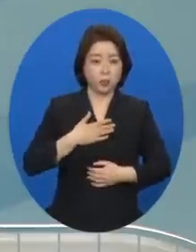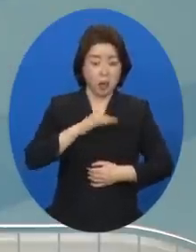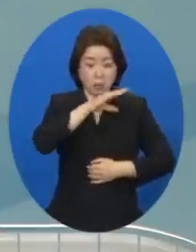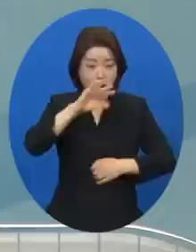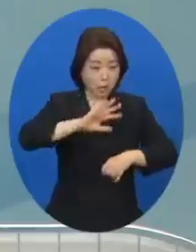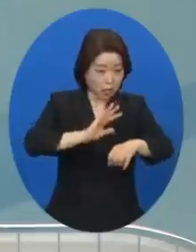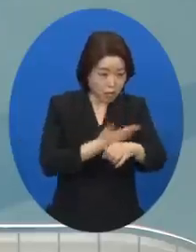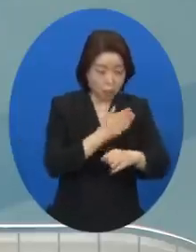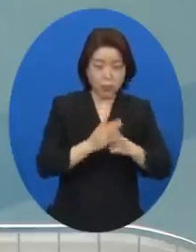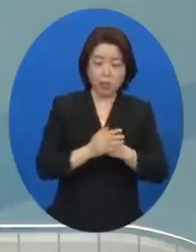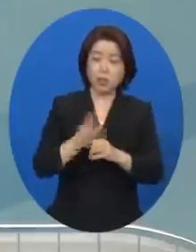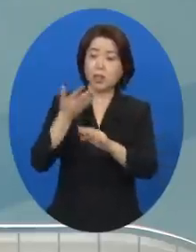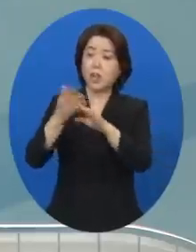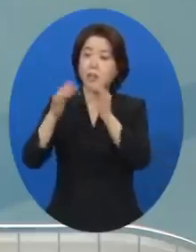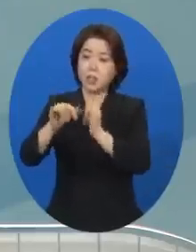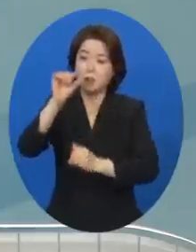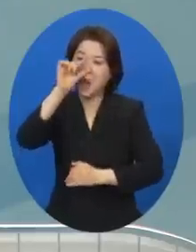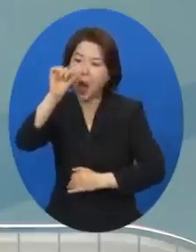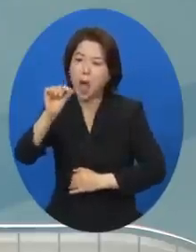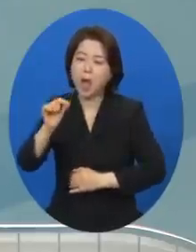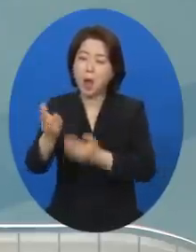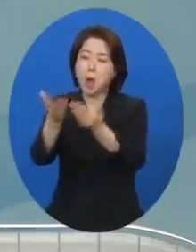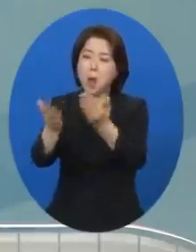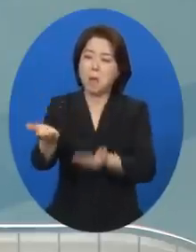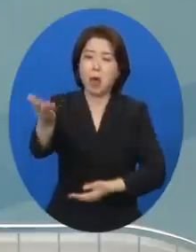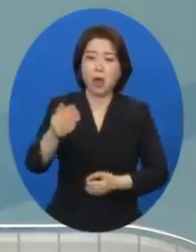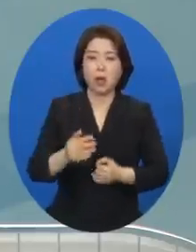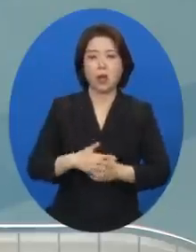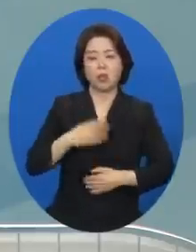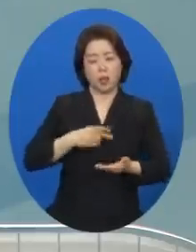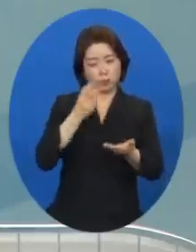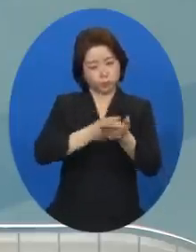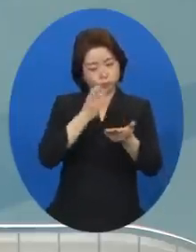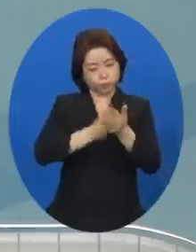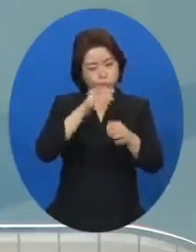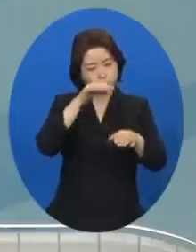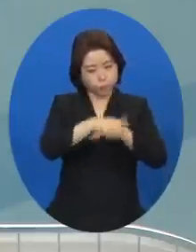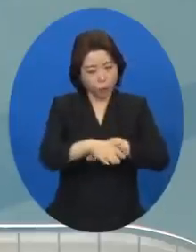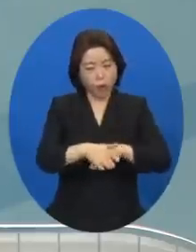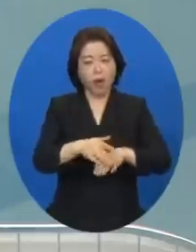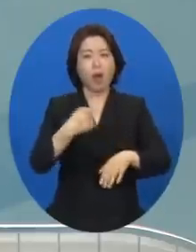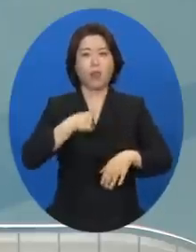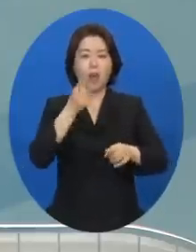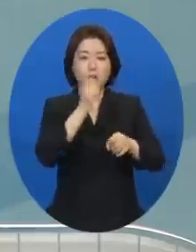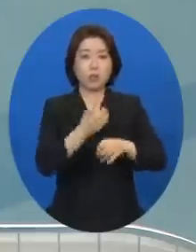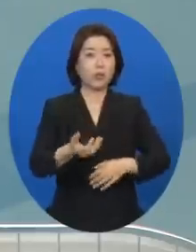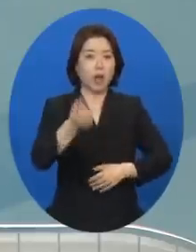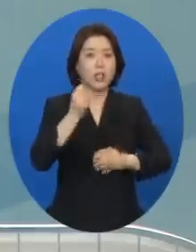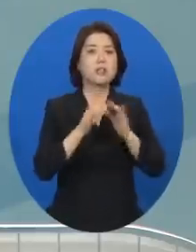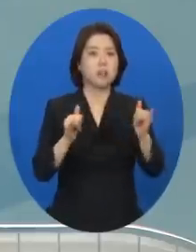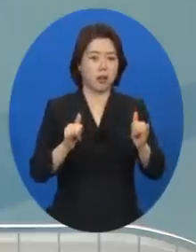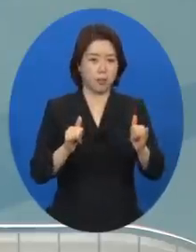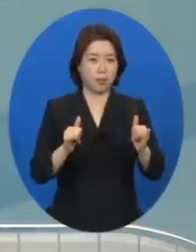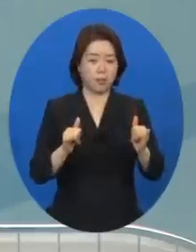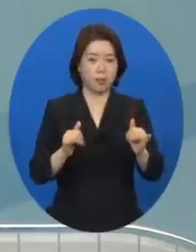남에게도 그렇게 까다로워요 정말 율법주의에 적인 성향을 가진 사람이라고 해도 과언이 아니에요